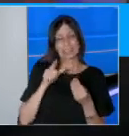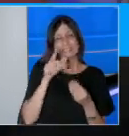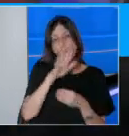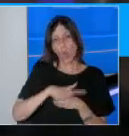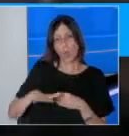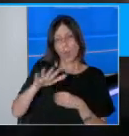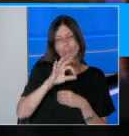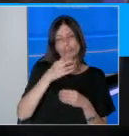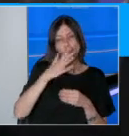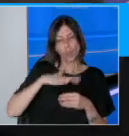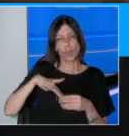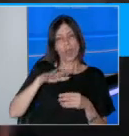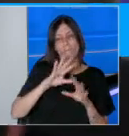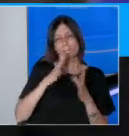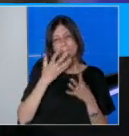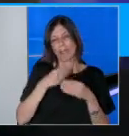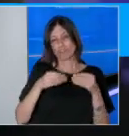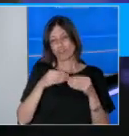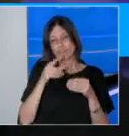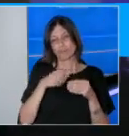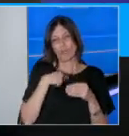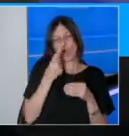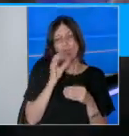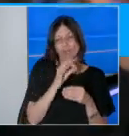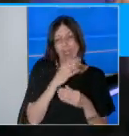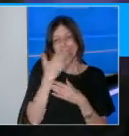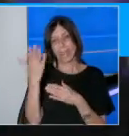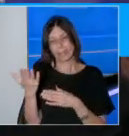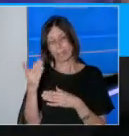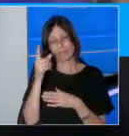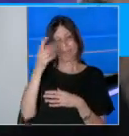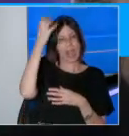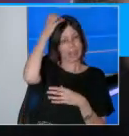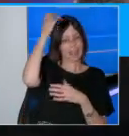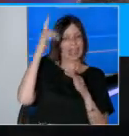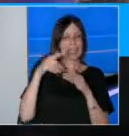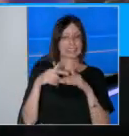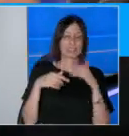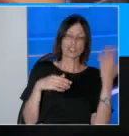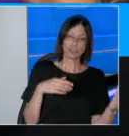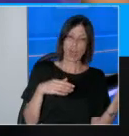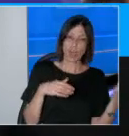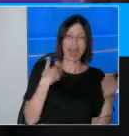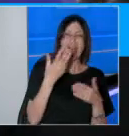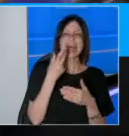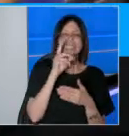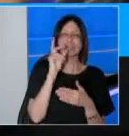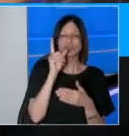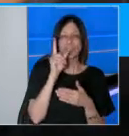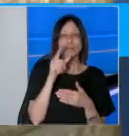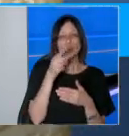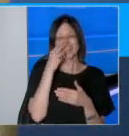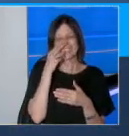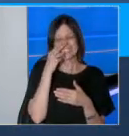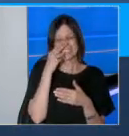של כולנו, ומה שלהשתמש בקולות הימין ולהמליך את השמאל אחרי 20 שנה שהוא ניסה